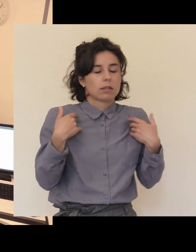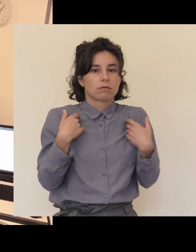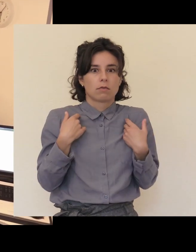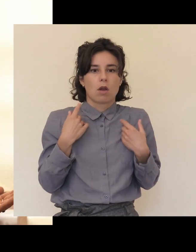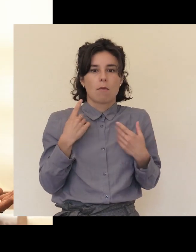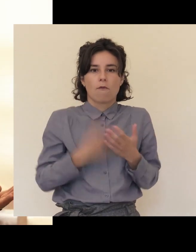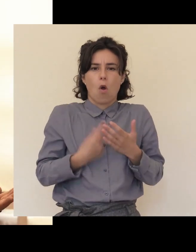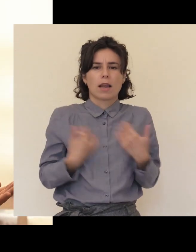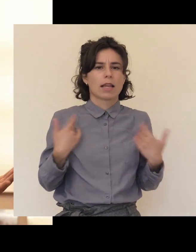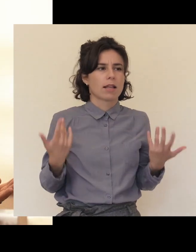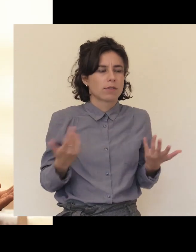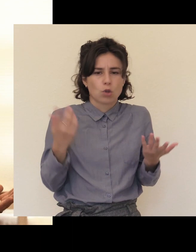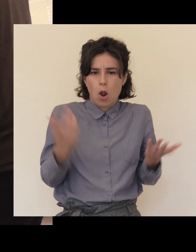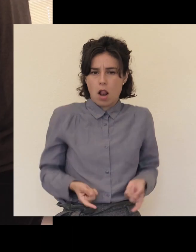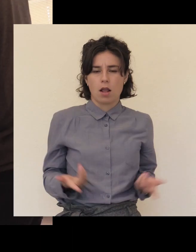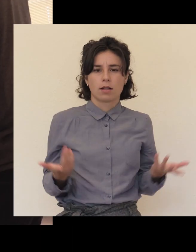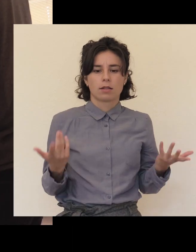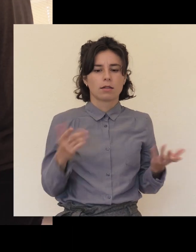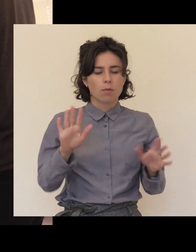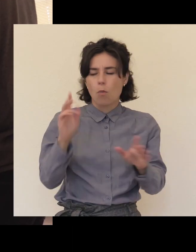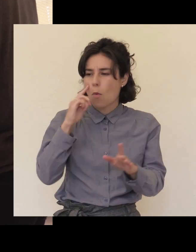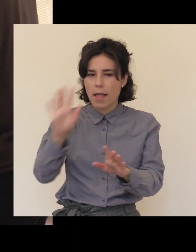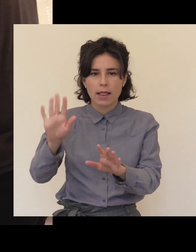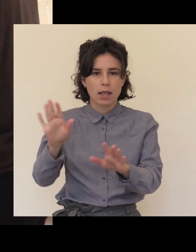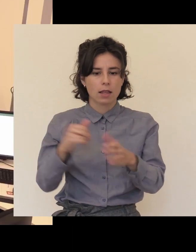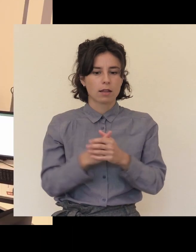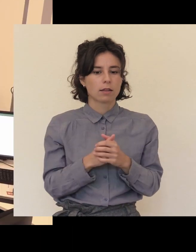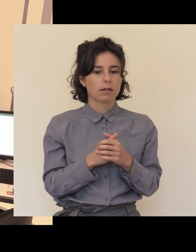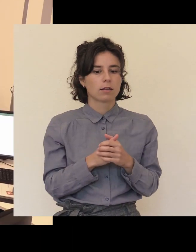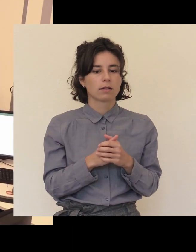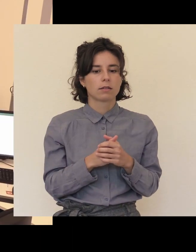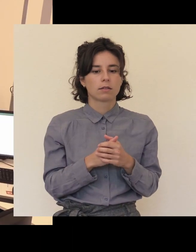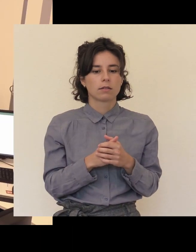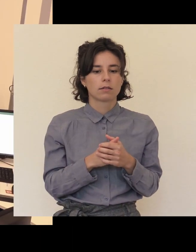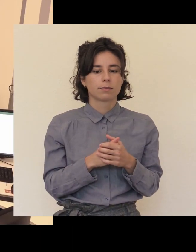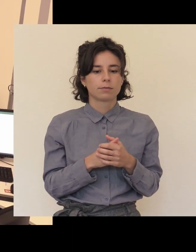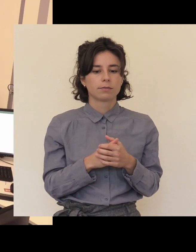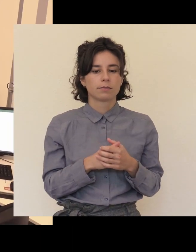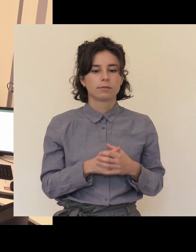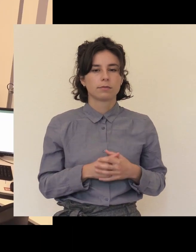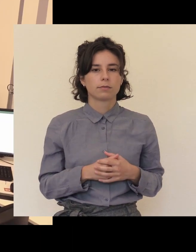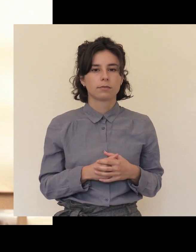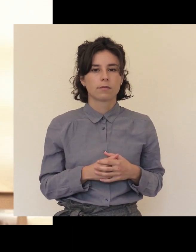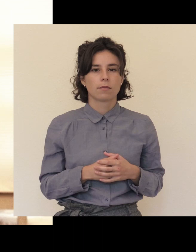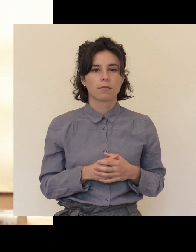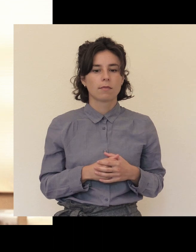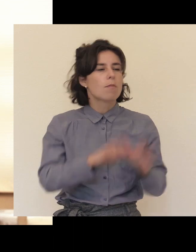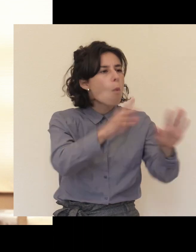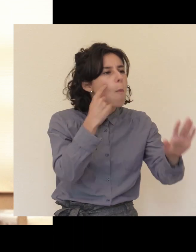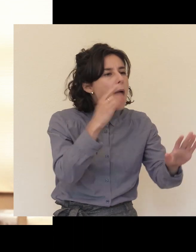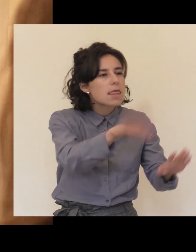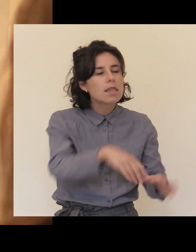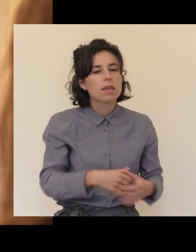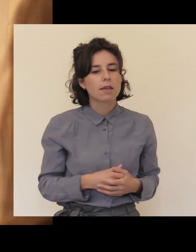überfordert. Was soll das? Ich meine, das ist... Moment. Moment. Frau Müller fährt ins Büro. Moment.